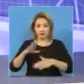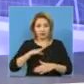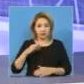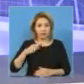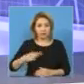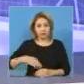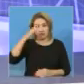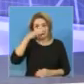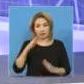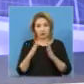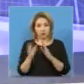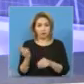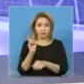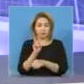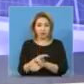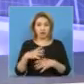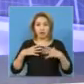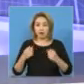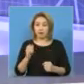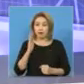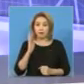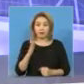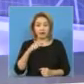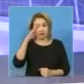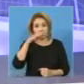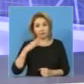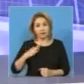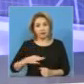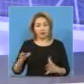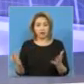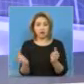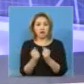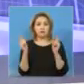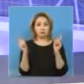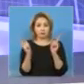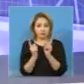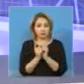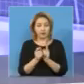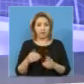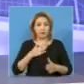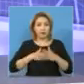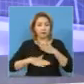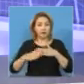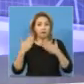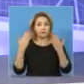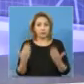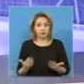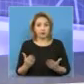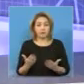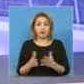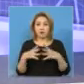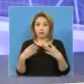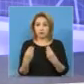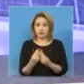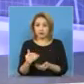Баласы әкесінің үйіне барып, Асқар тауының амандығын білсе, әкесі баласын құшақ жая қарсы алып, мауқын басады. Бүгінде бүтін бір